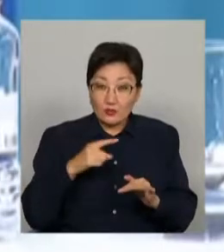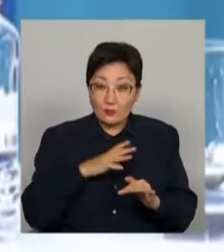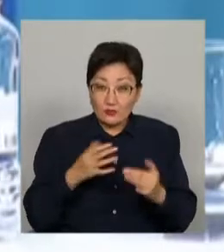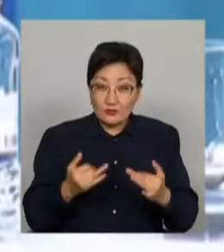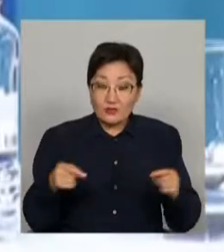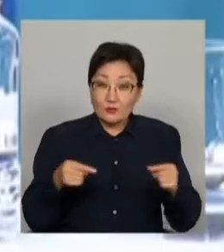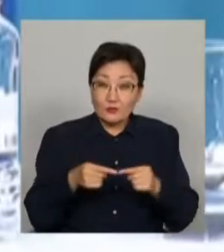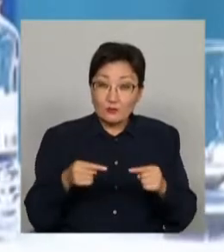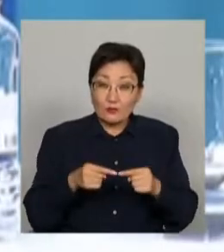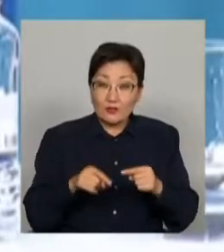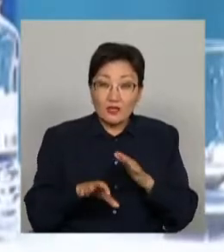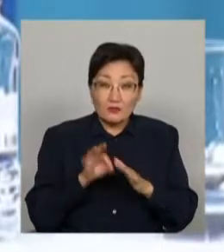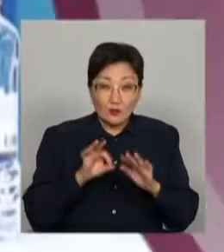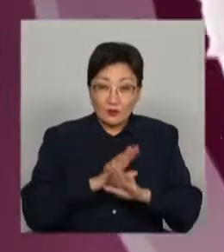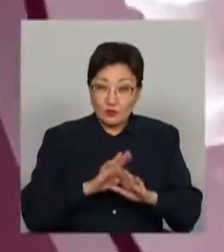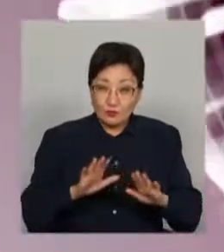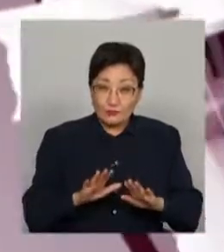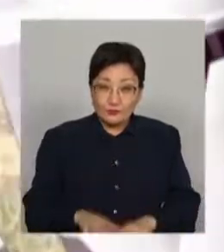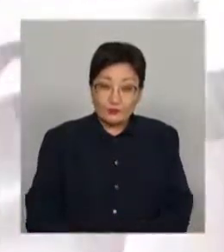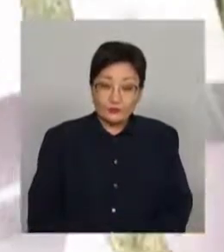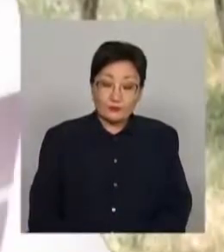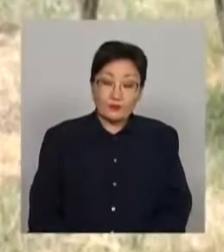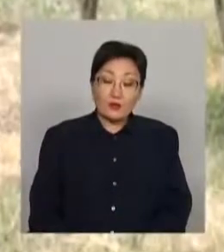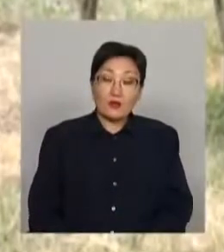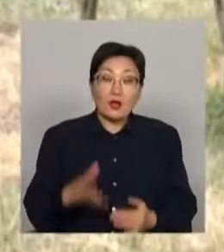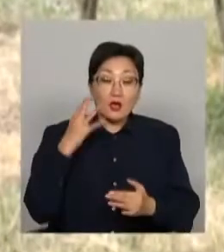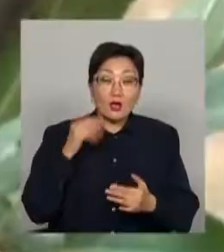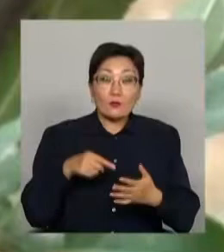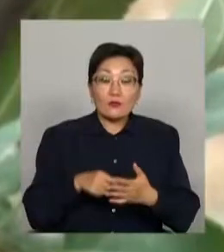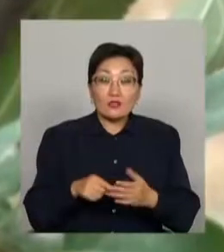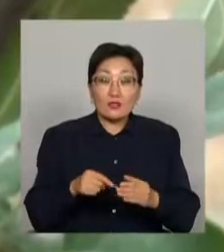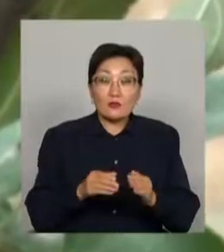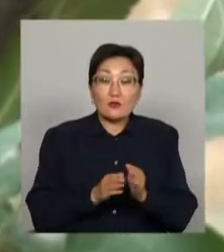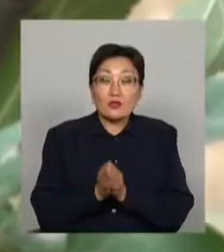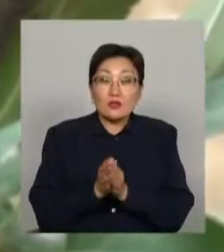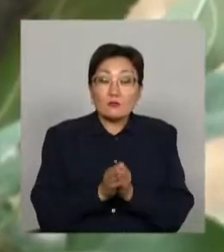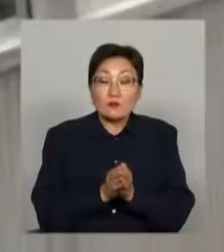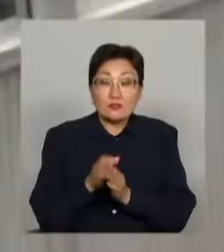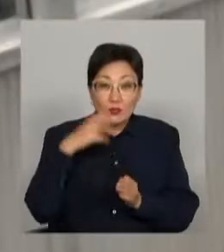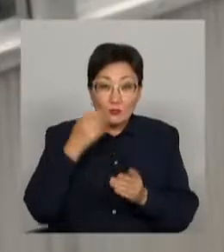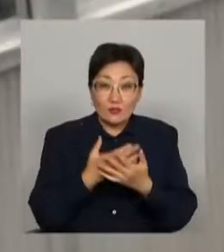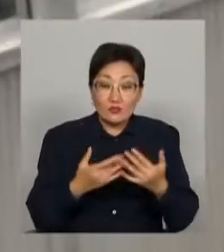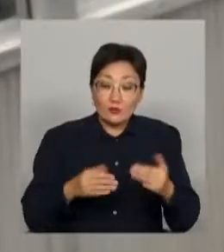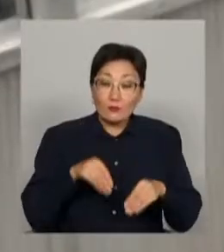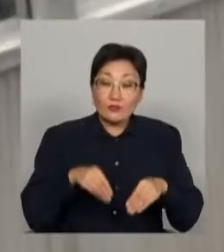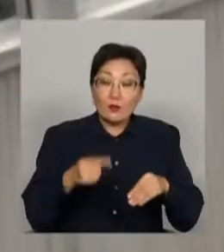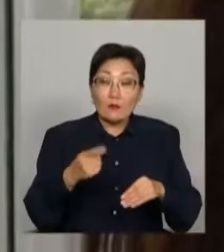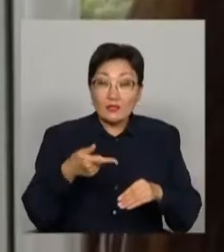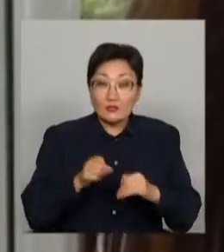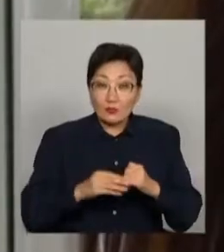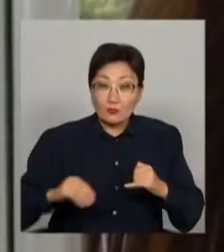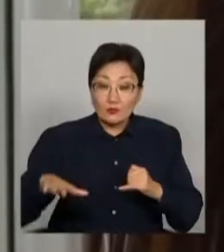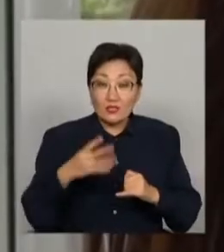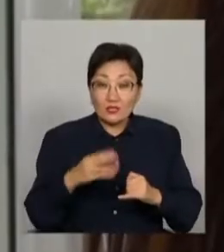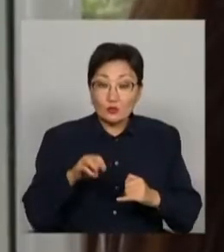Әзірше нақты түрін таңдап алған жоқпыз. Биыл Алматыда жеміс-жидектердің жаңа сорты егілген 1 гектар аумақтан